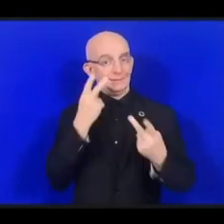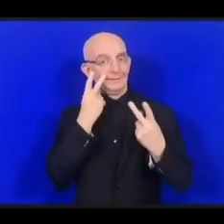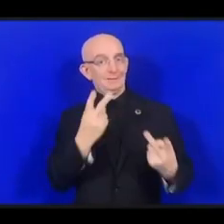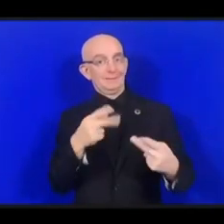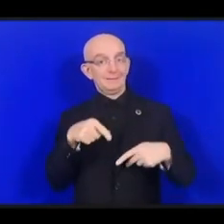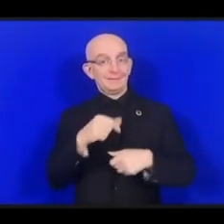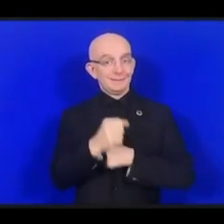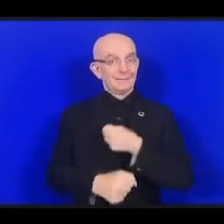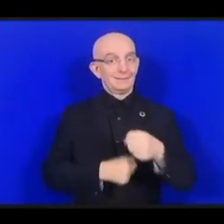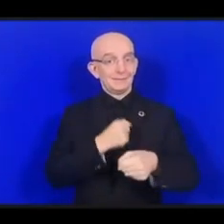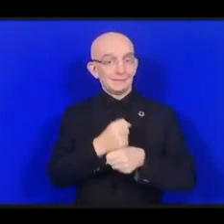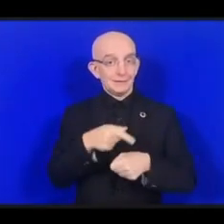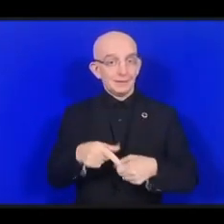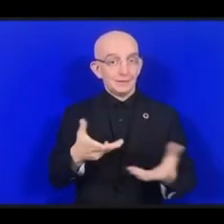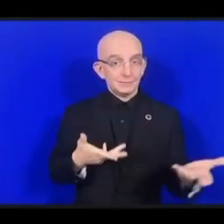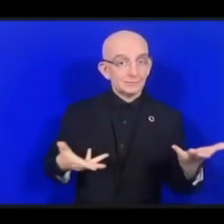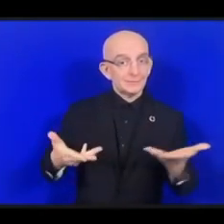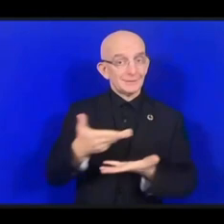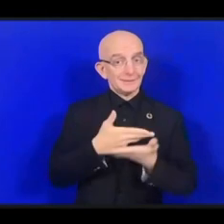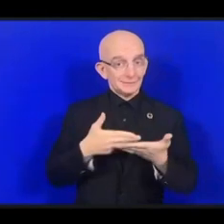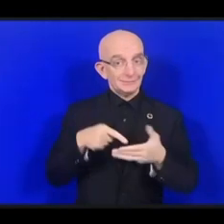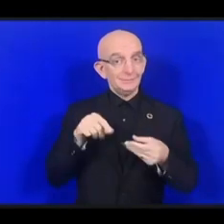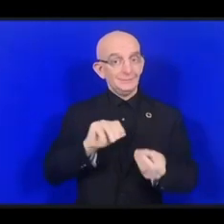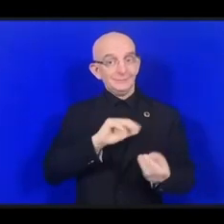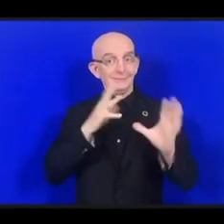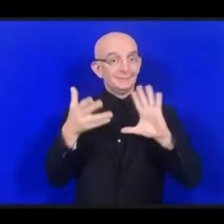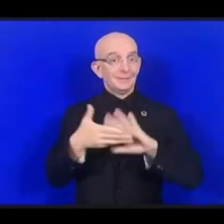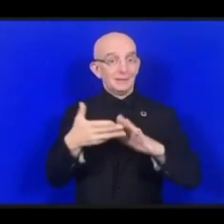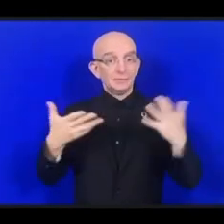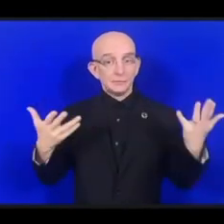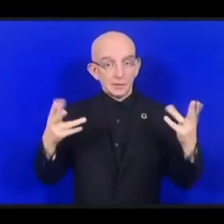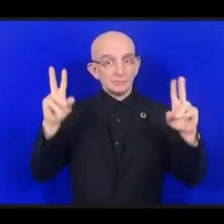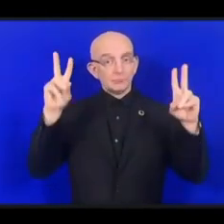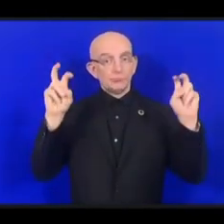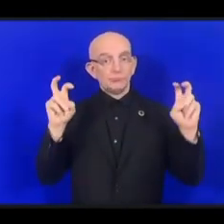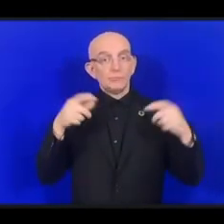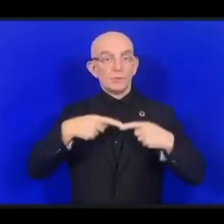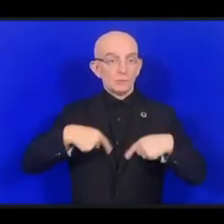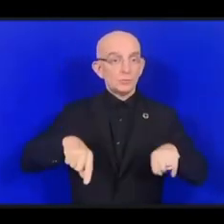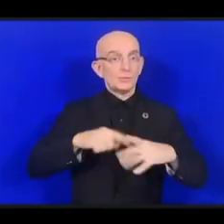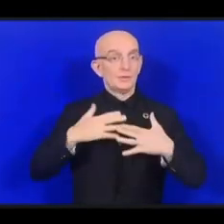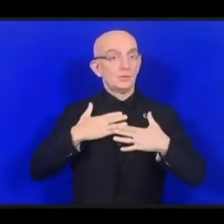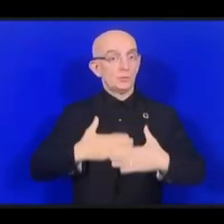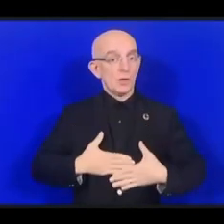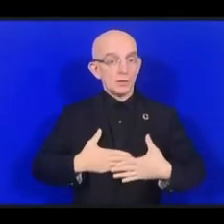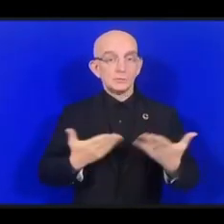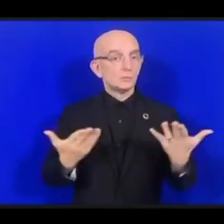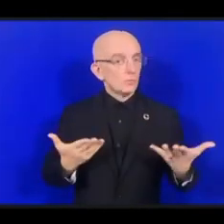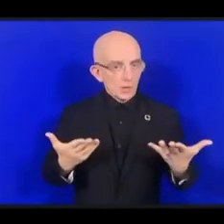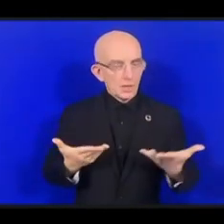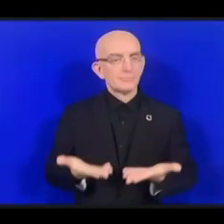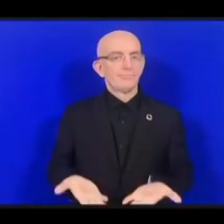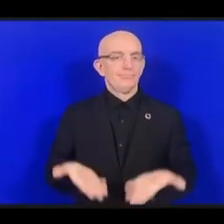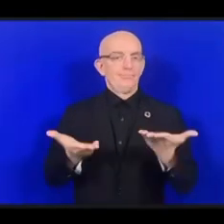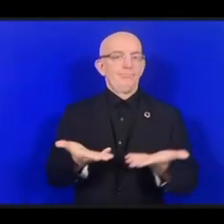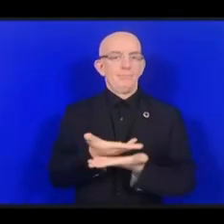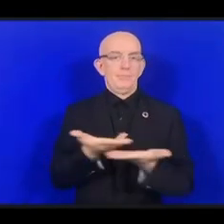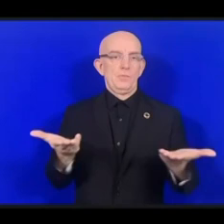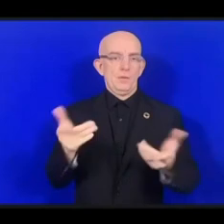助我们迈出迫切需要的一步，来达到迫切需要达成的目标。但是我们看到